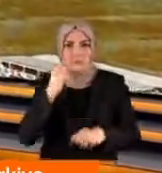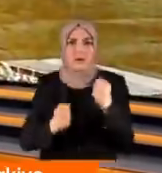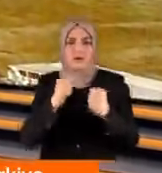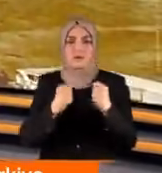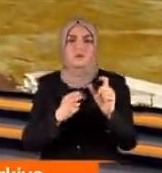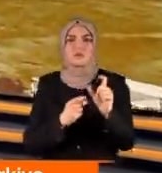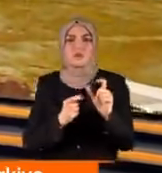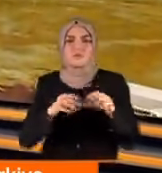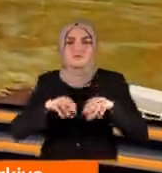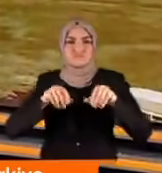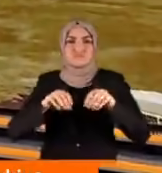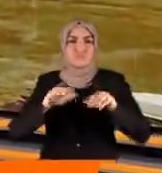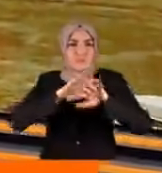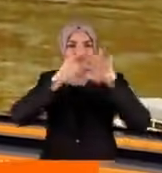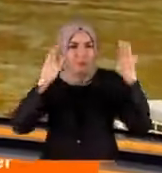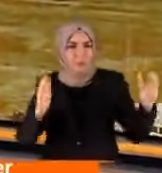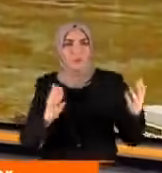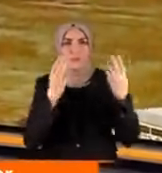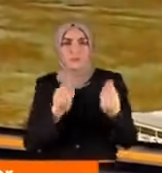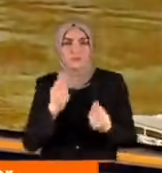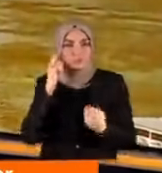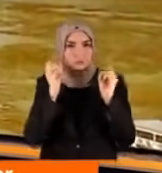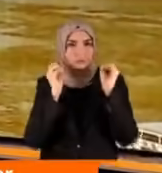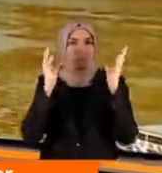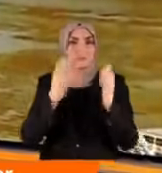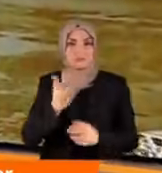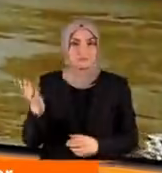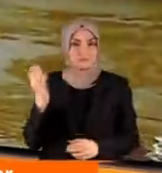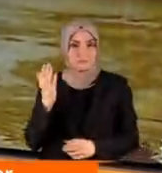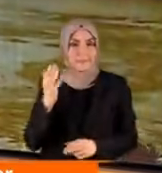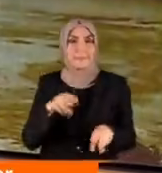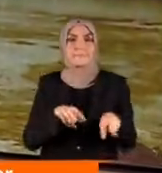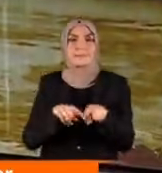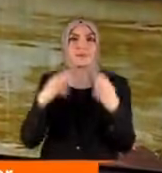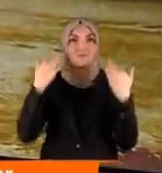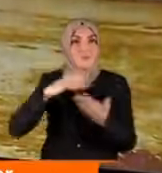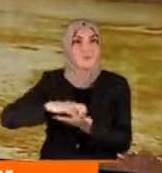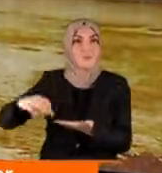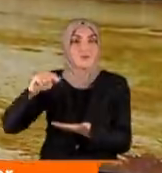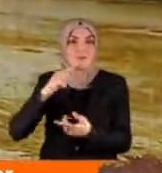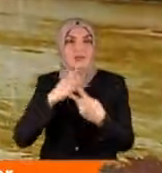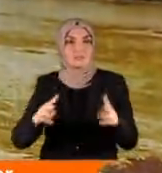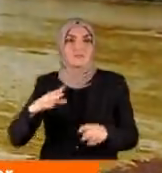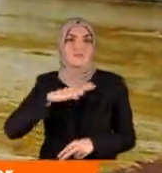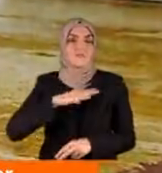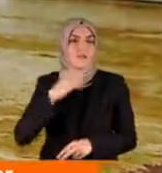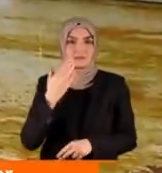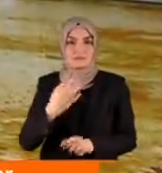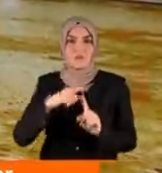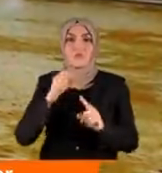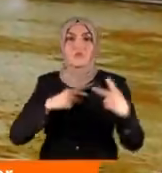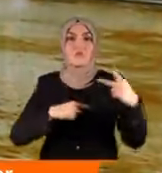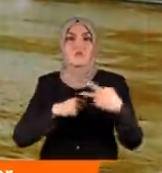istanbullular şaşkına döndü Elbette meteorolojiden yeni bir açıklama daha var toz taşınımı devam edecek Bu yüzden